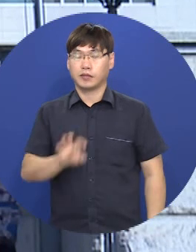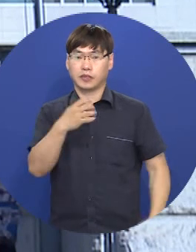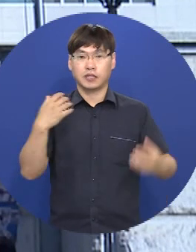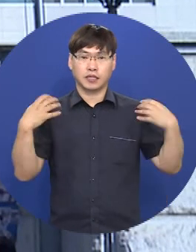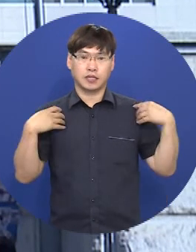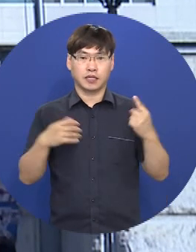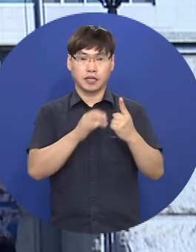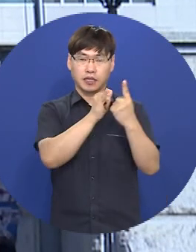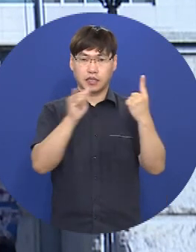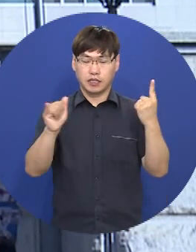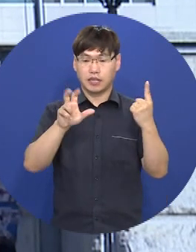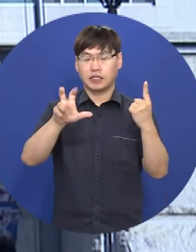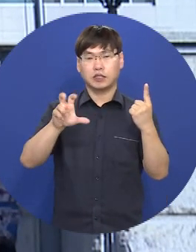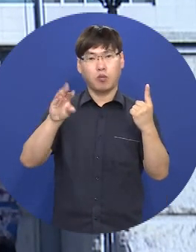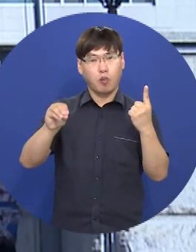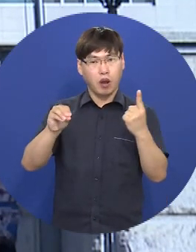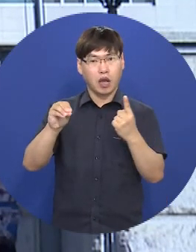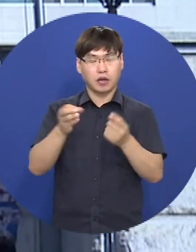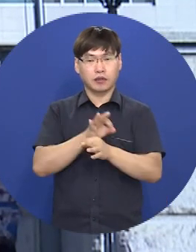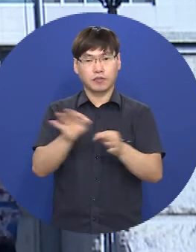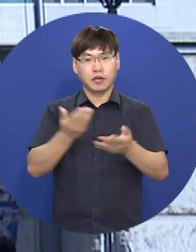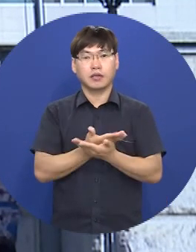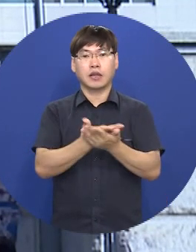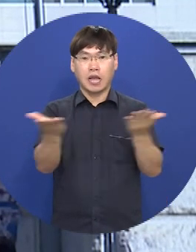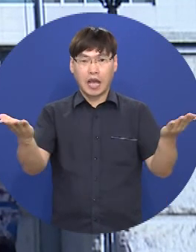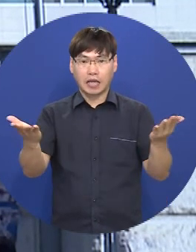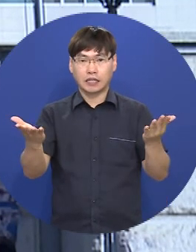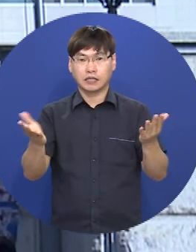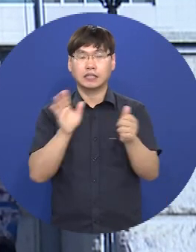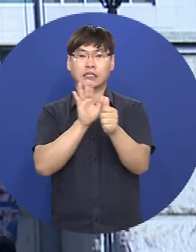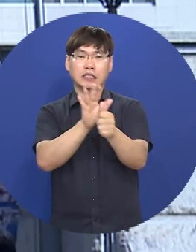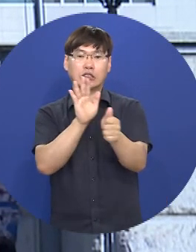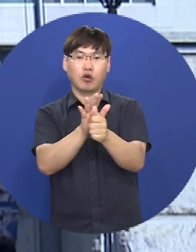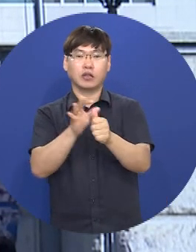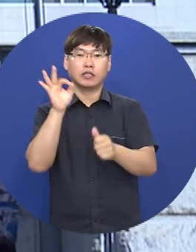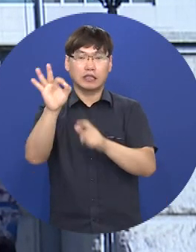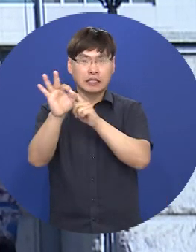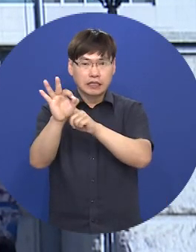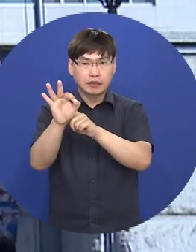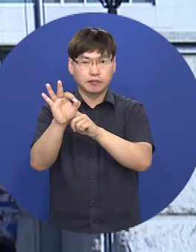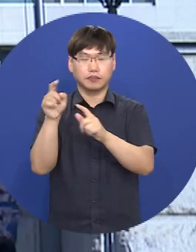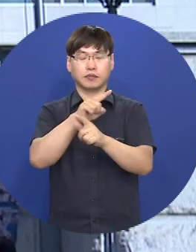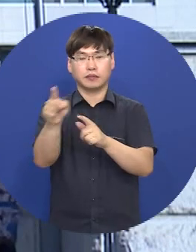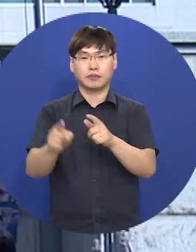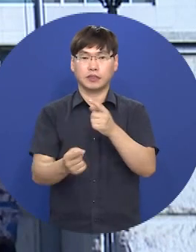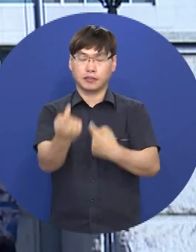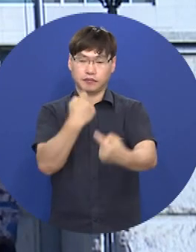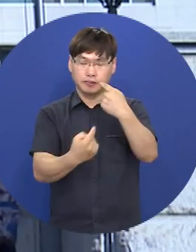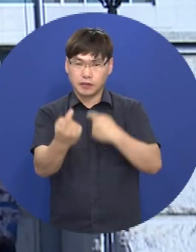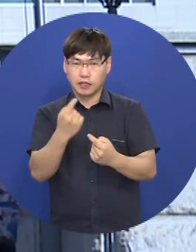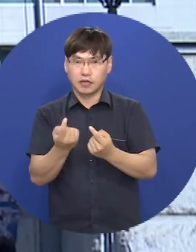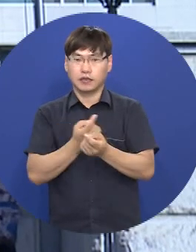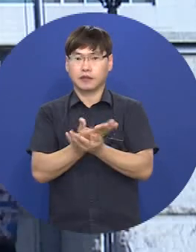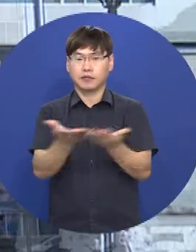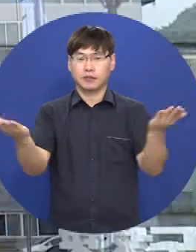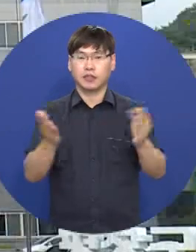우리 군은 1인당 25만 원씩 지급하는 코로나 상생 국민지원금 지급을 본격적으로 시작했습니다.